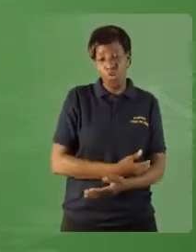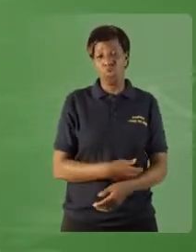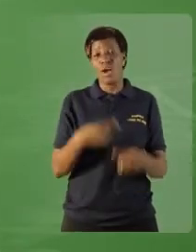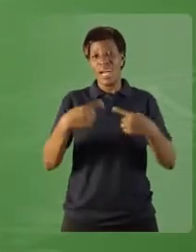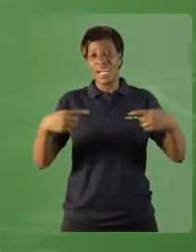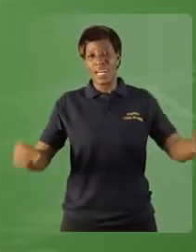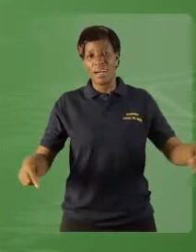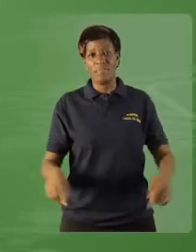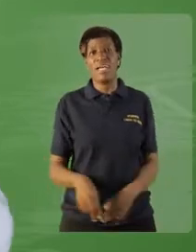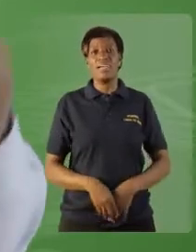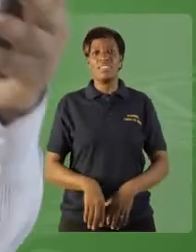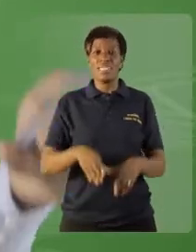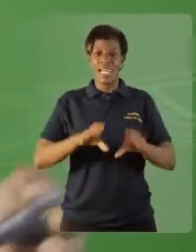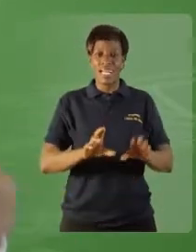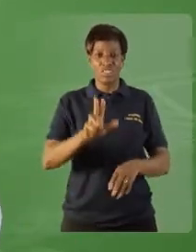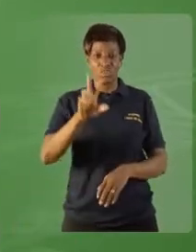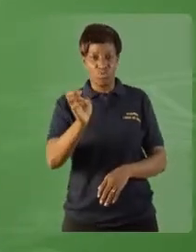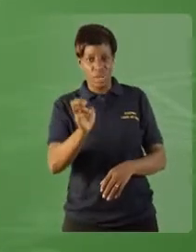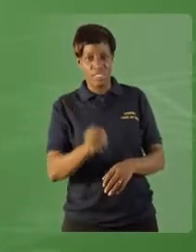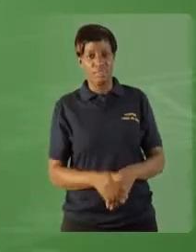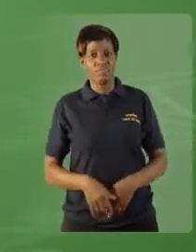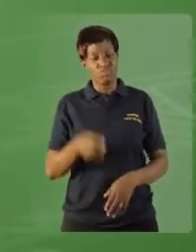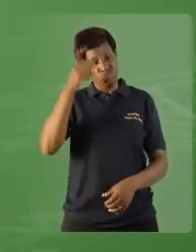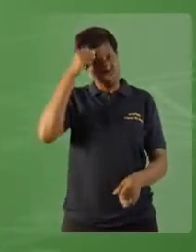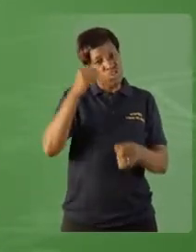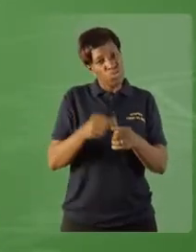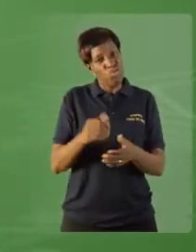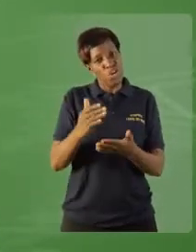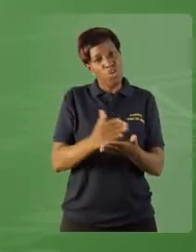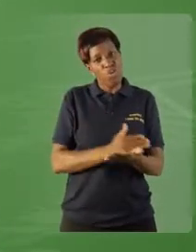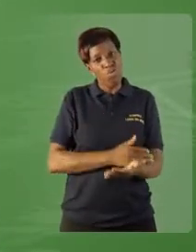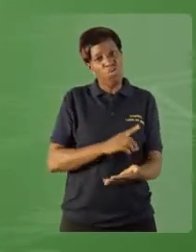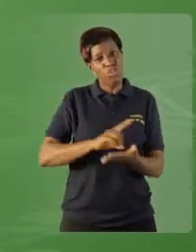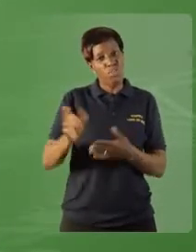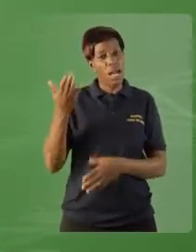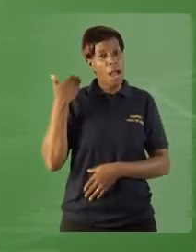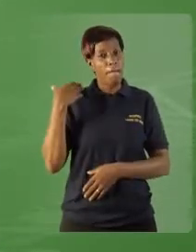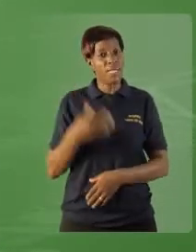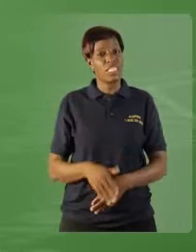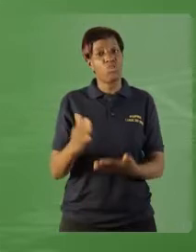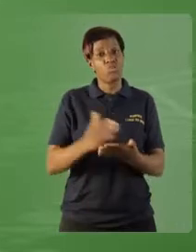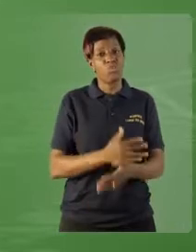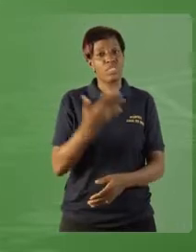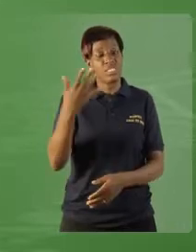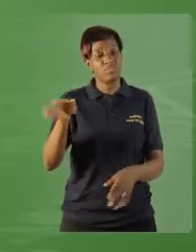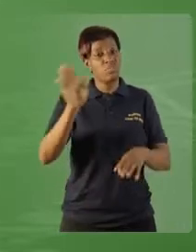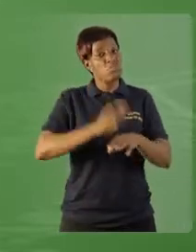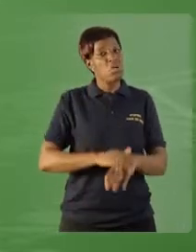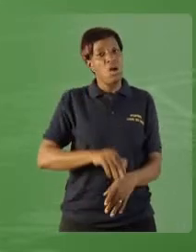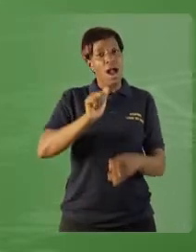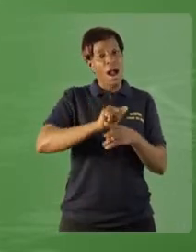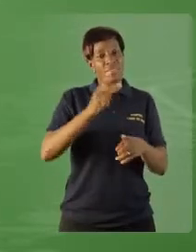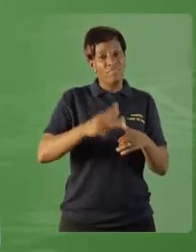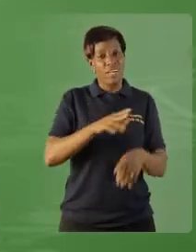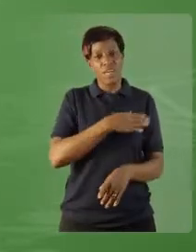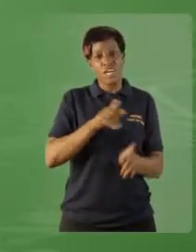3e. Nous avons achevé la leçon 5 portant sur l'adverbe et le groupe